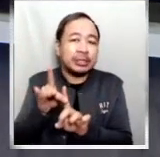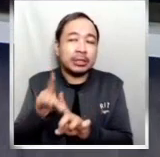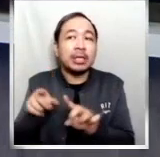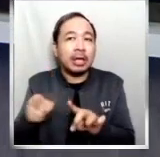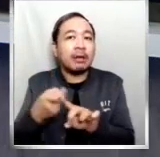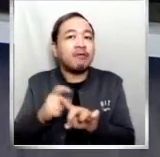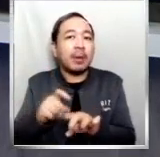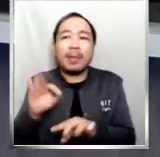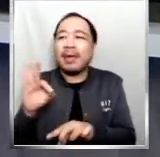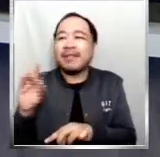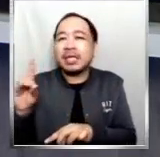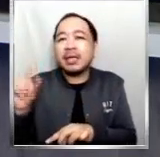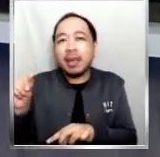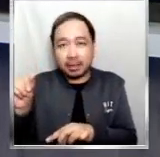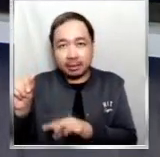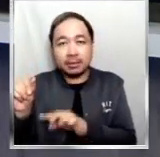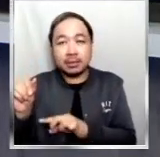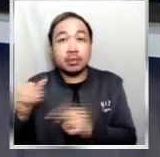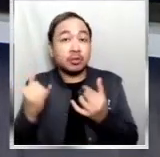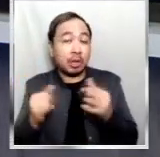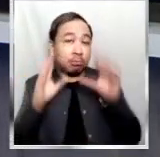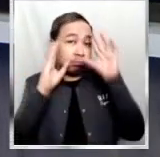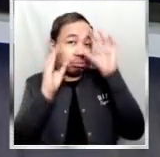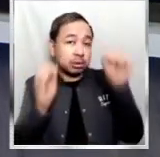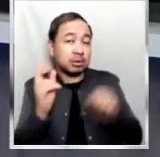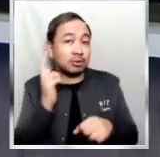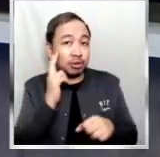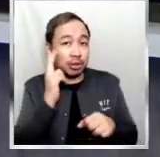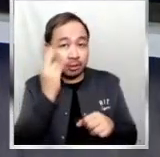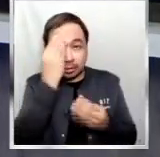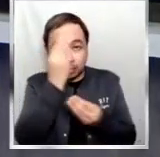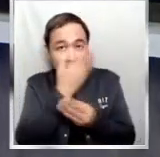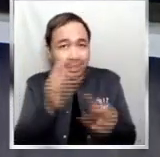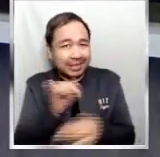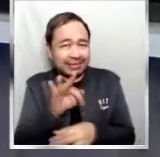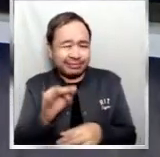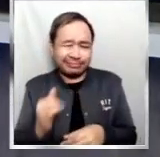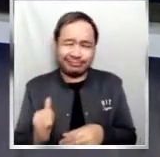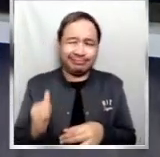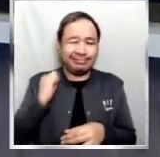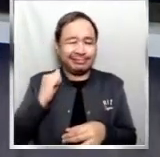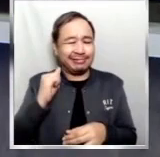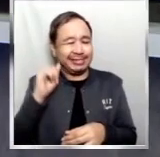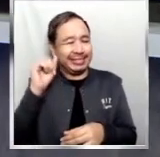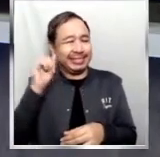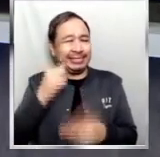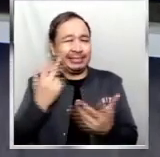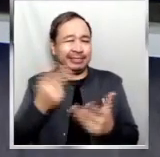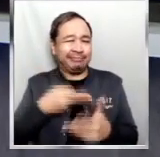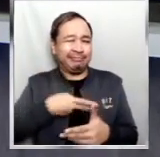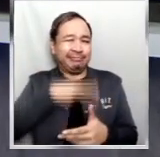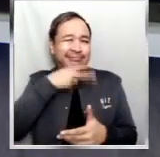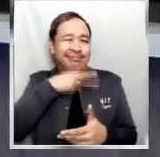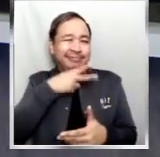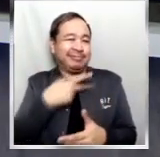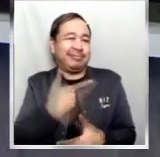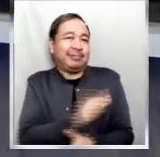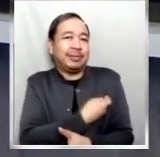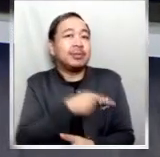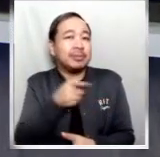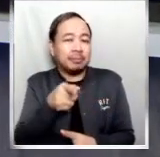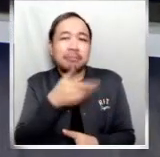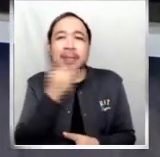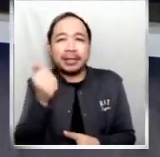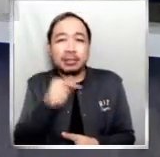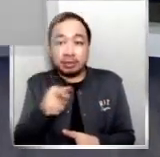may hirit po si Presidente Duterte sa inyong mga nag-aalinlangan dyan na mapabakuna. Turukan daw kayo habang kayo'y tulog. Nakatutok